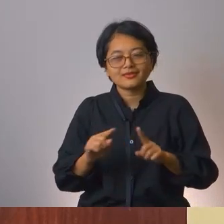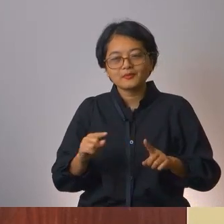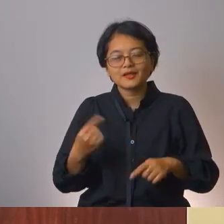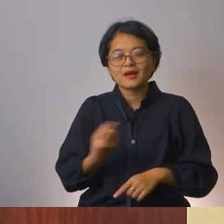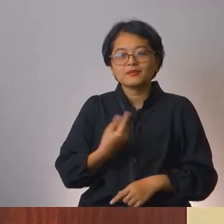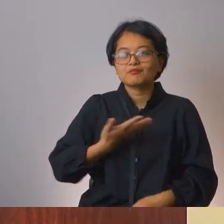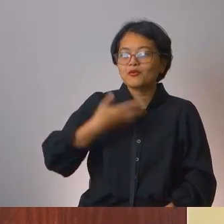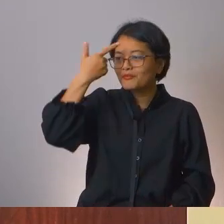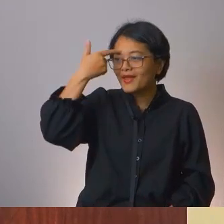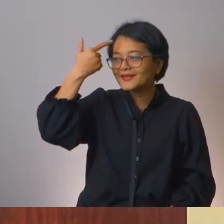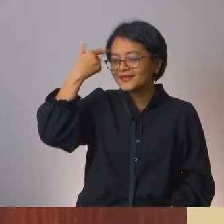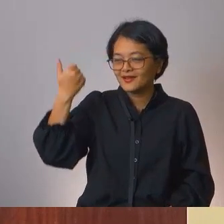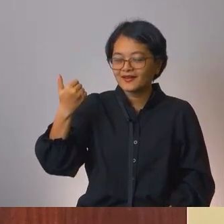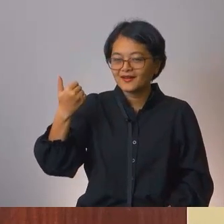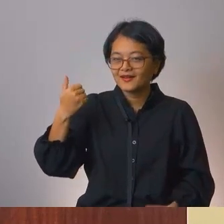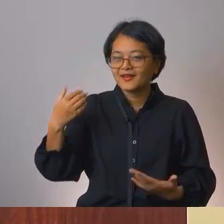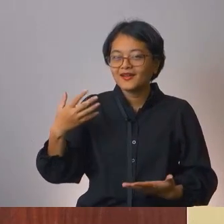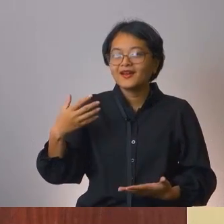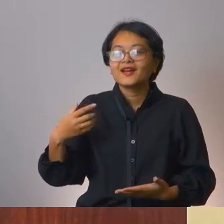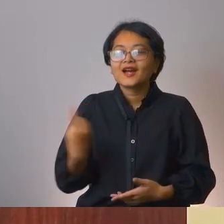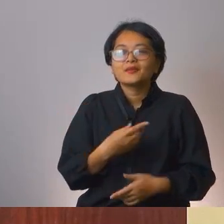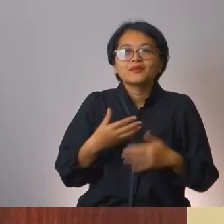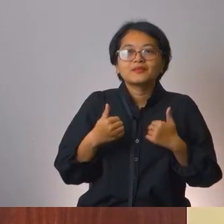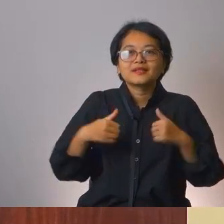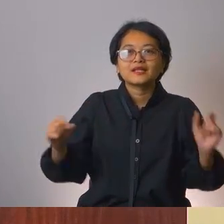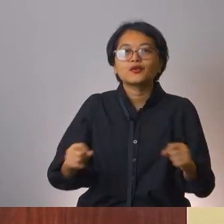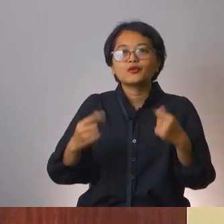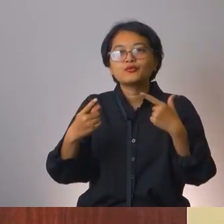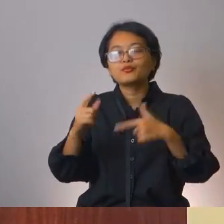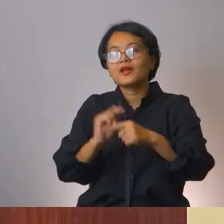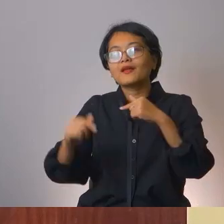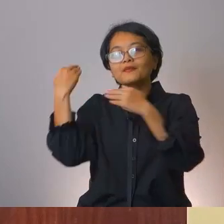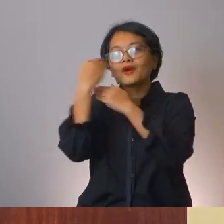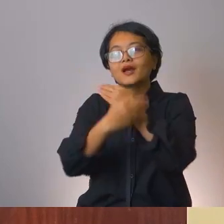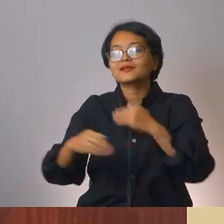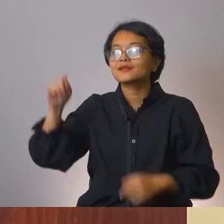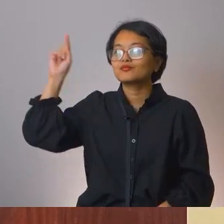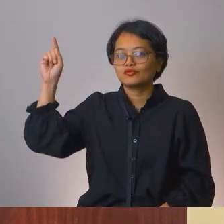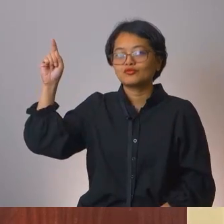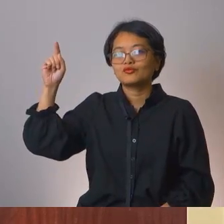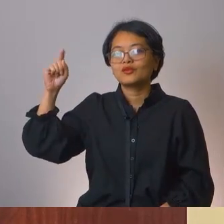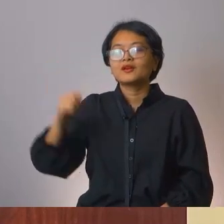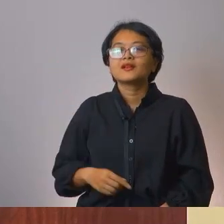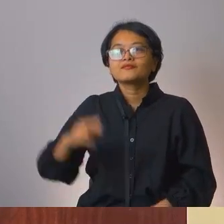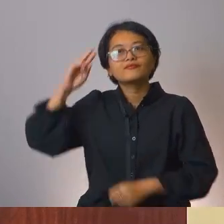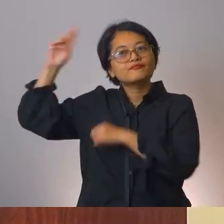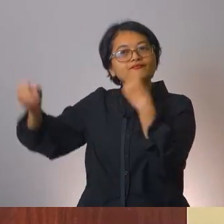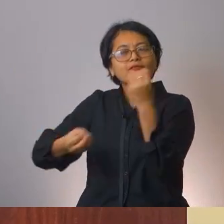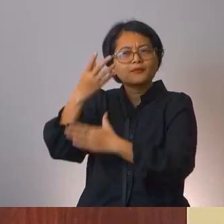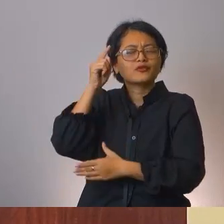sebagai anak-anak-Mu kami hidup dalam kebenaran kasih-Mu. Kami memperjuangkan firman Tuhan untuk